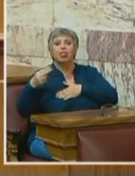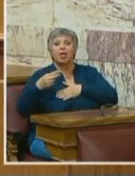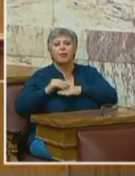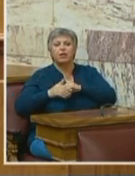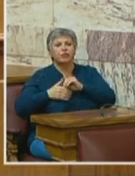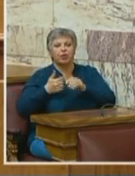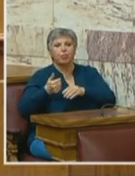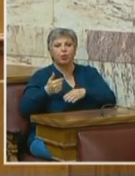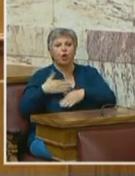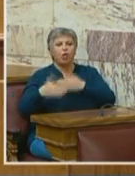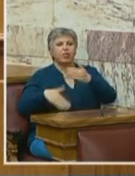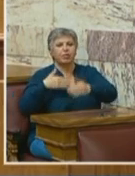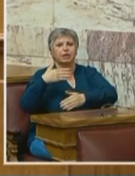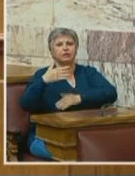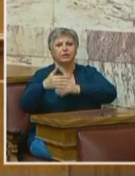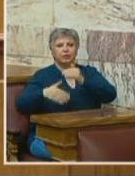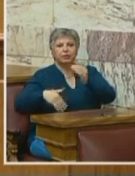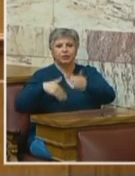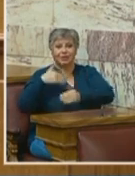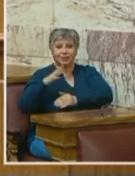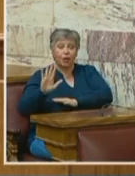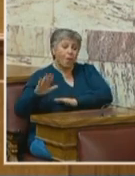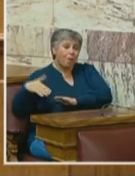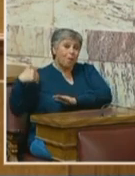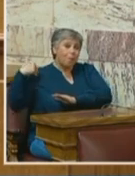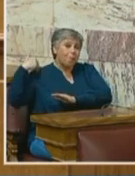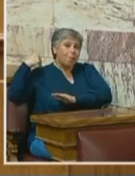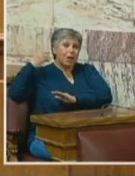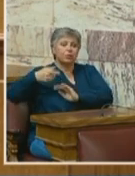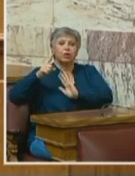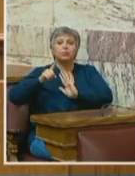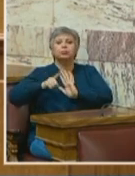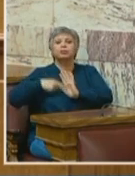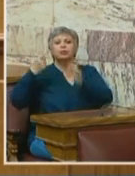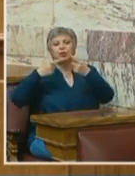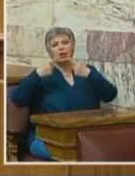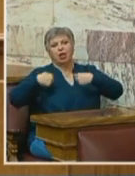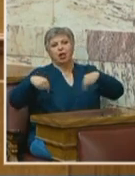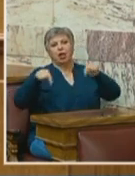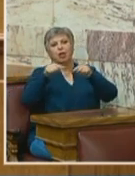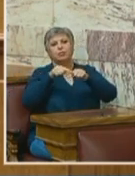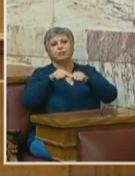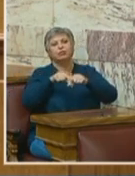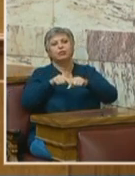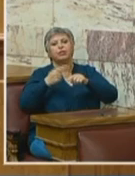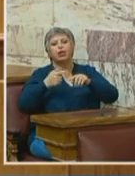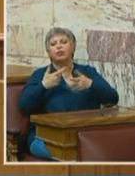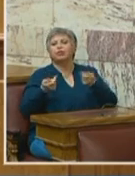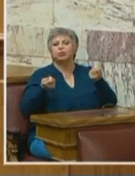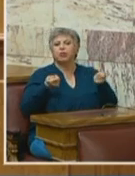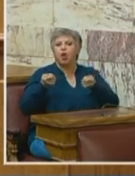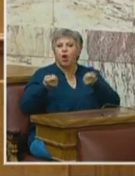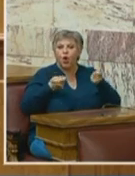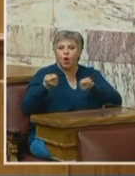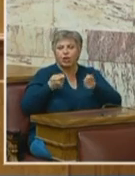υπάρχει ιστορικό προηγούμενο επιτροπής να ασχολείται μόνο με τον προγραμματισμό εργασιών, αλλά τελικά να